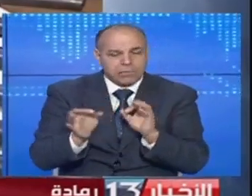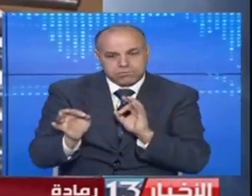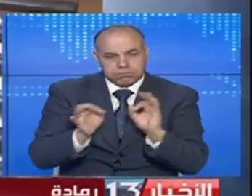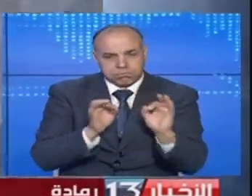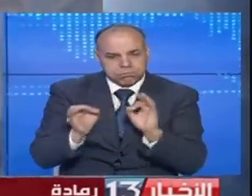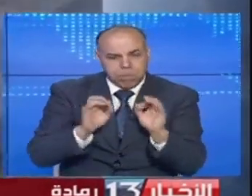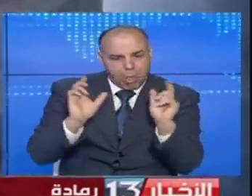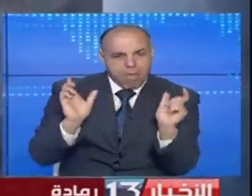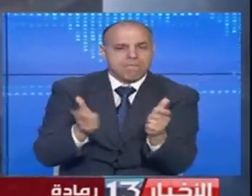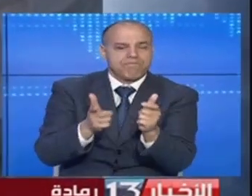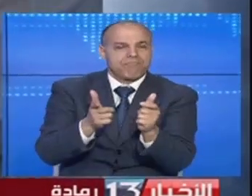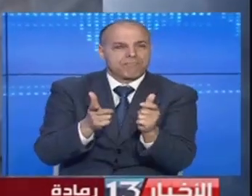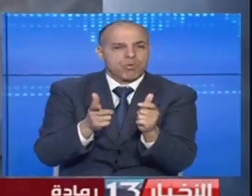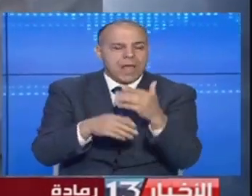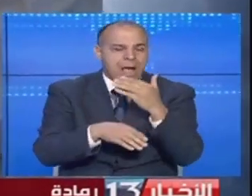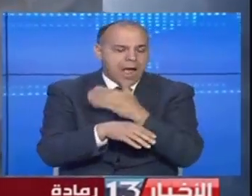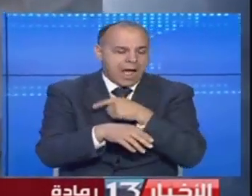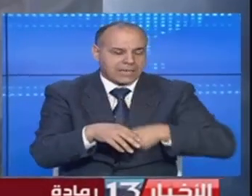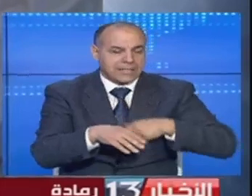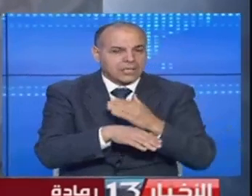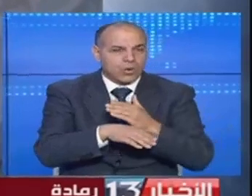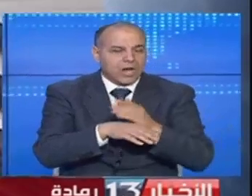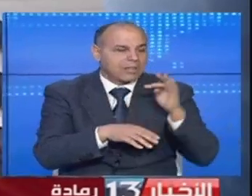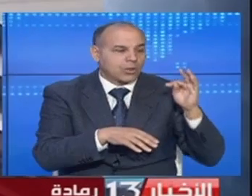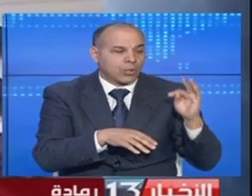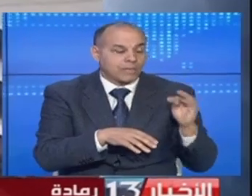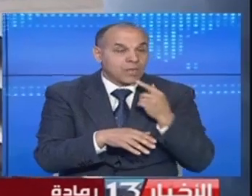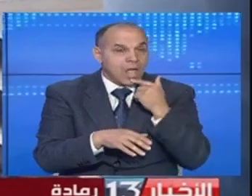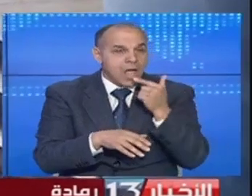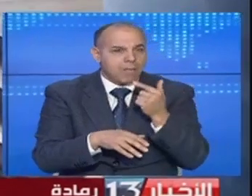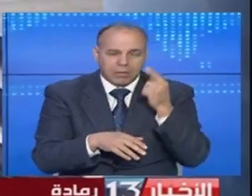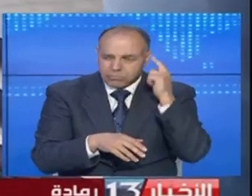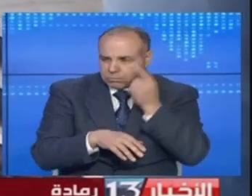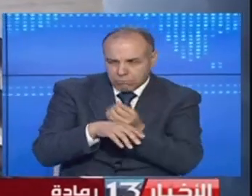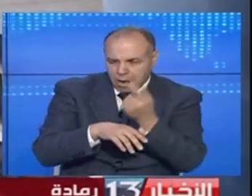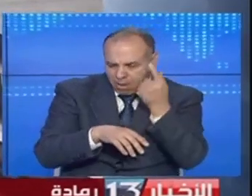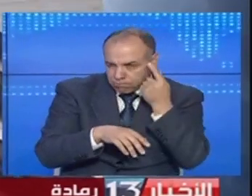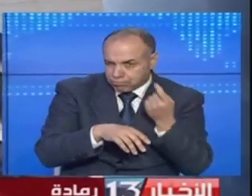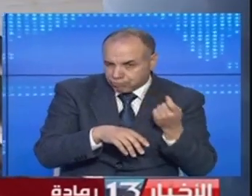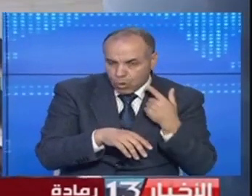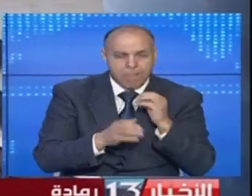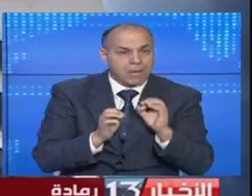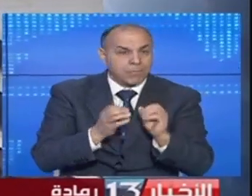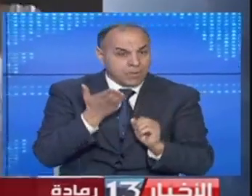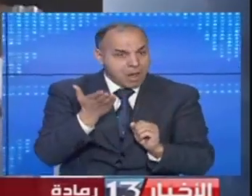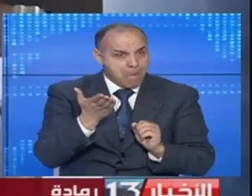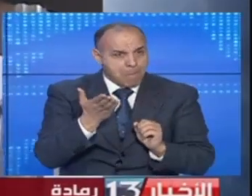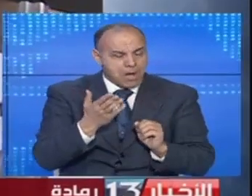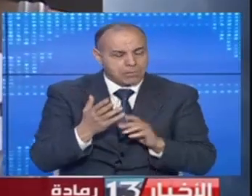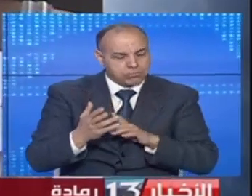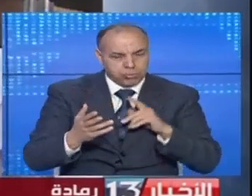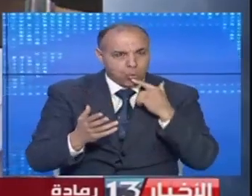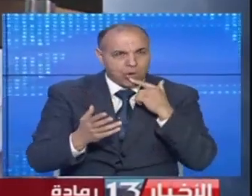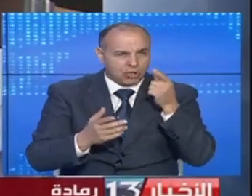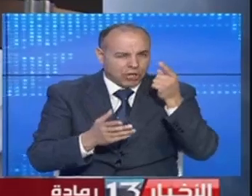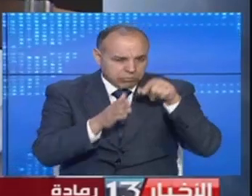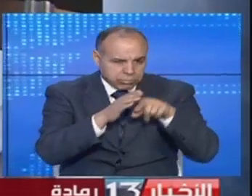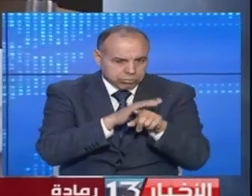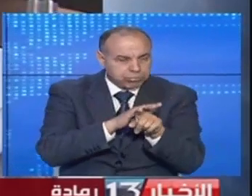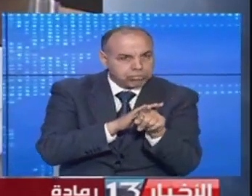اثر نصب كمين من قبل الحرس الديواني بتطوير بعد توفر معلومه مفاجئه اعتزام احد المهربين